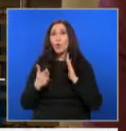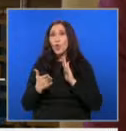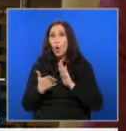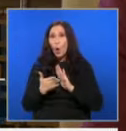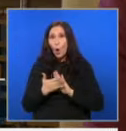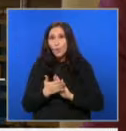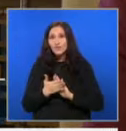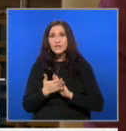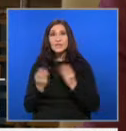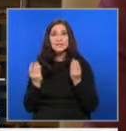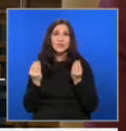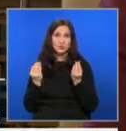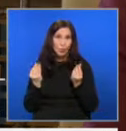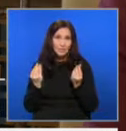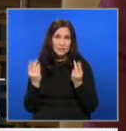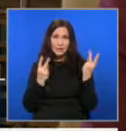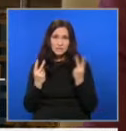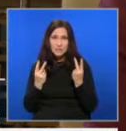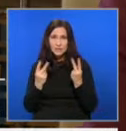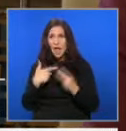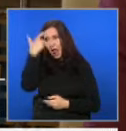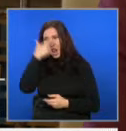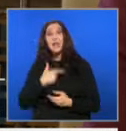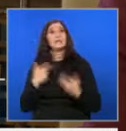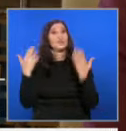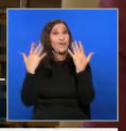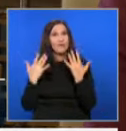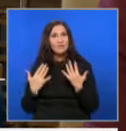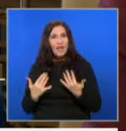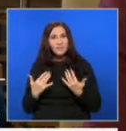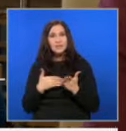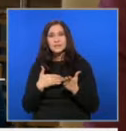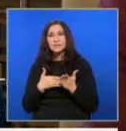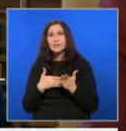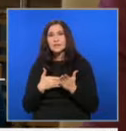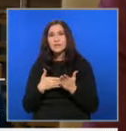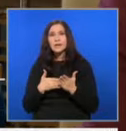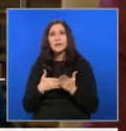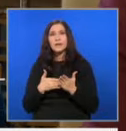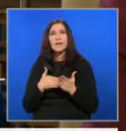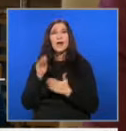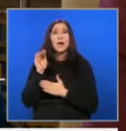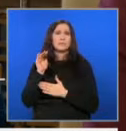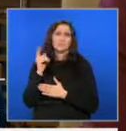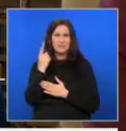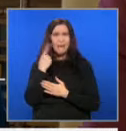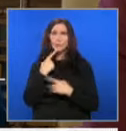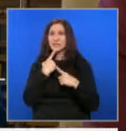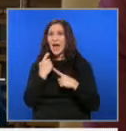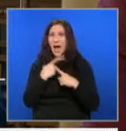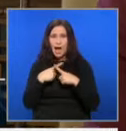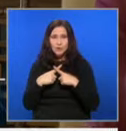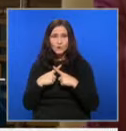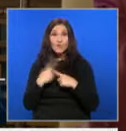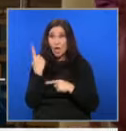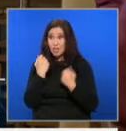подготвени и с сумите, разбира се, с личните им данни, за да бъдат само в Хасково, точно така. И